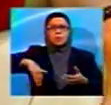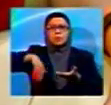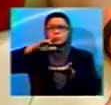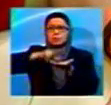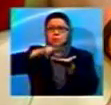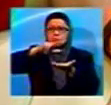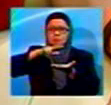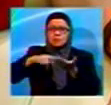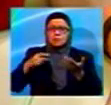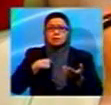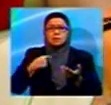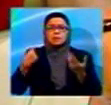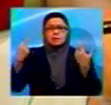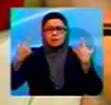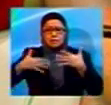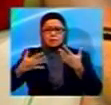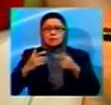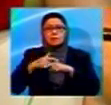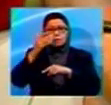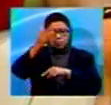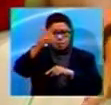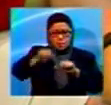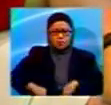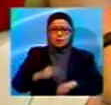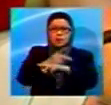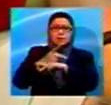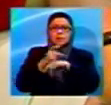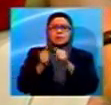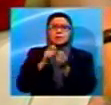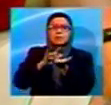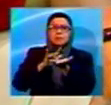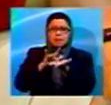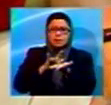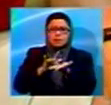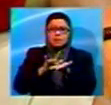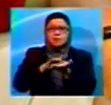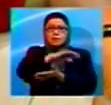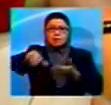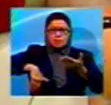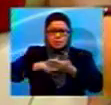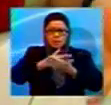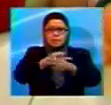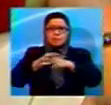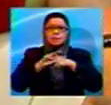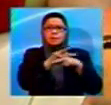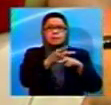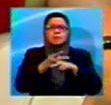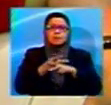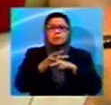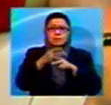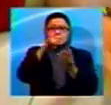takut ni kita boleh cover dengan dengan Ubat Ya semua tak tahu tapi itulah keadaan